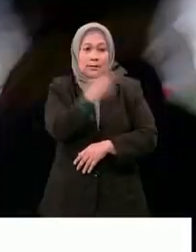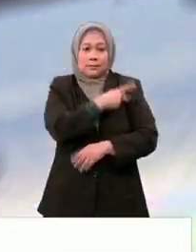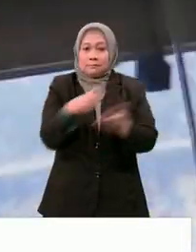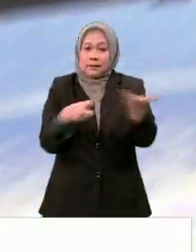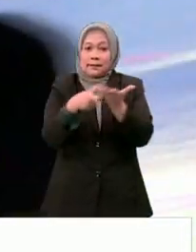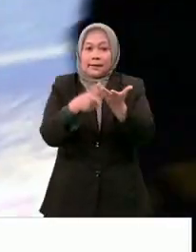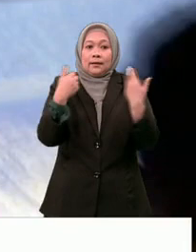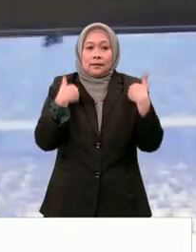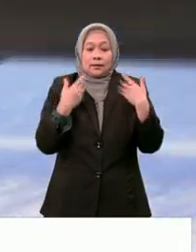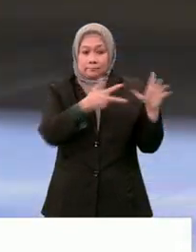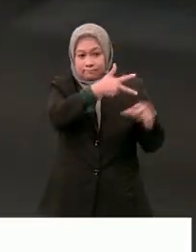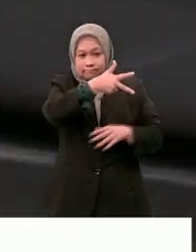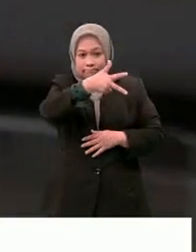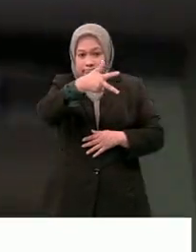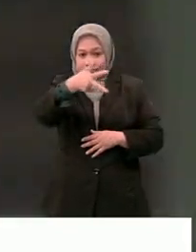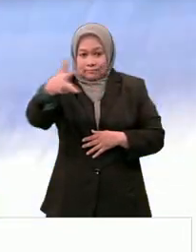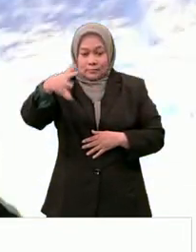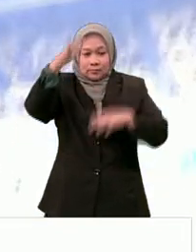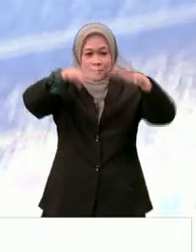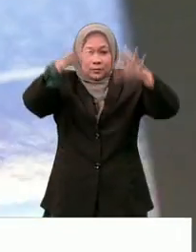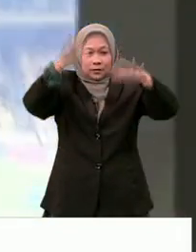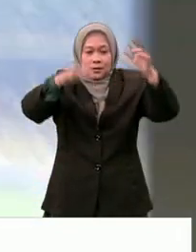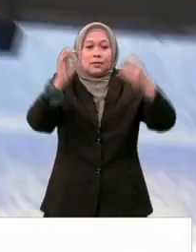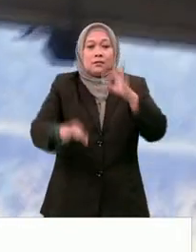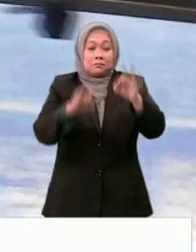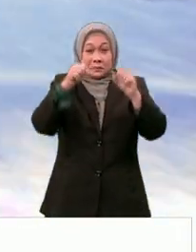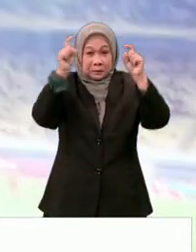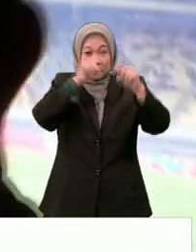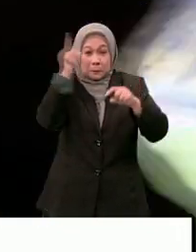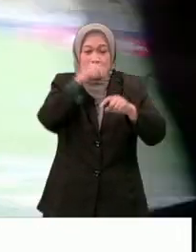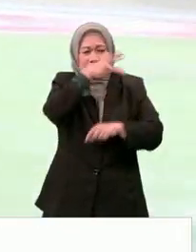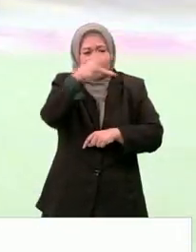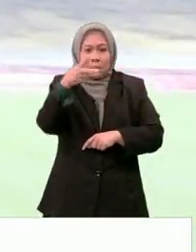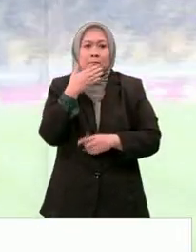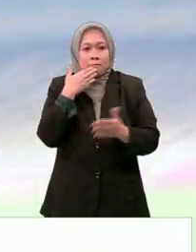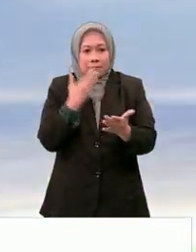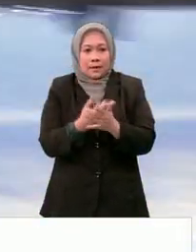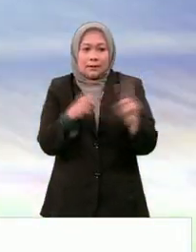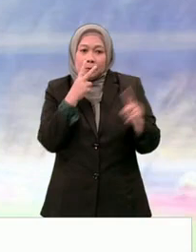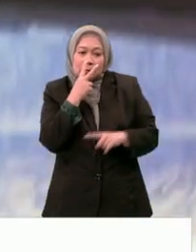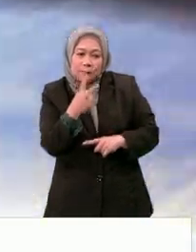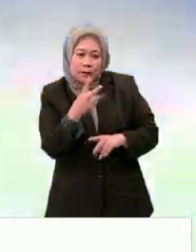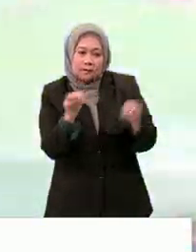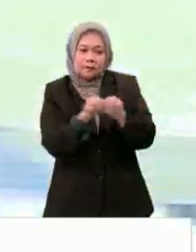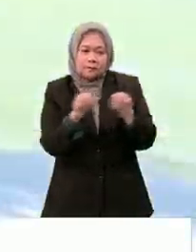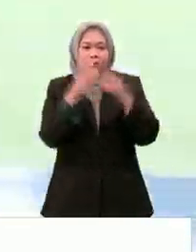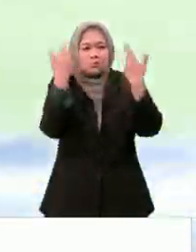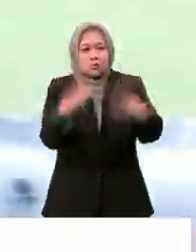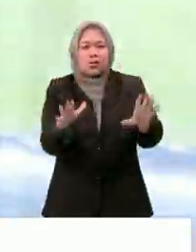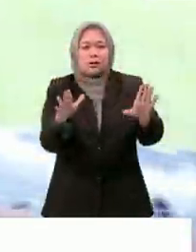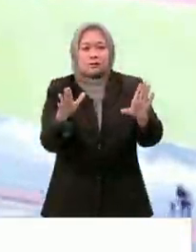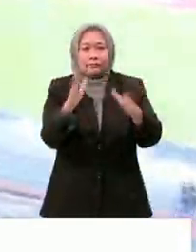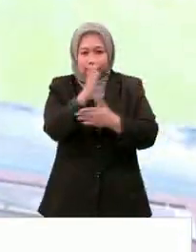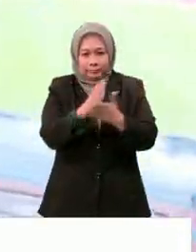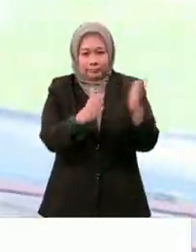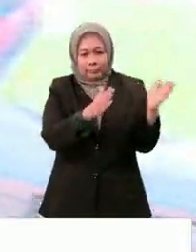Dan sebenarnya saya boleh kongsikan, disebabkan hujan, keadaan padang saya boleh katakan nampak agak baik. Sekarang nampaknya sudah pun beberapa petugas